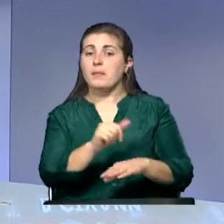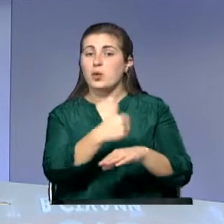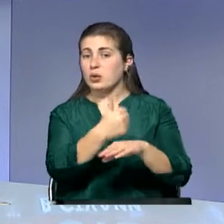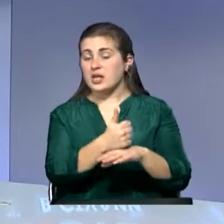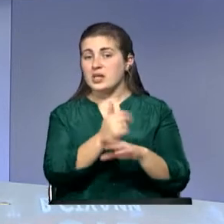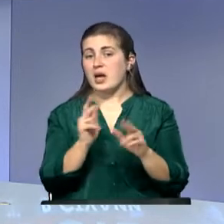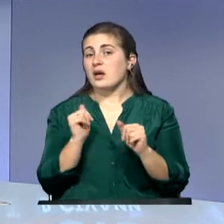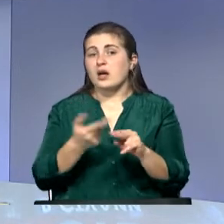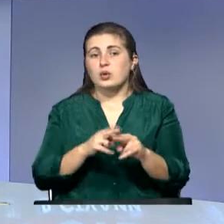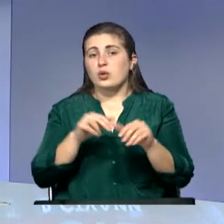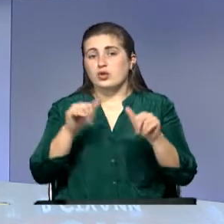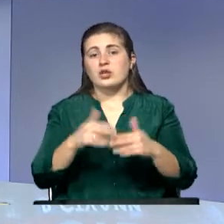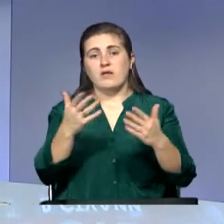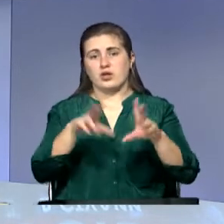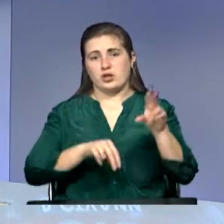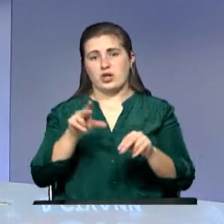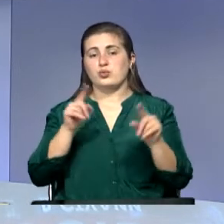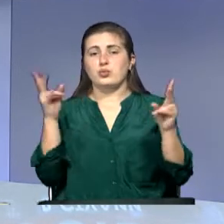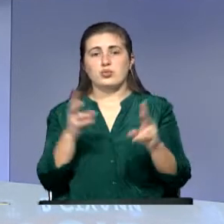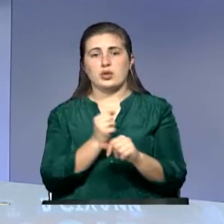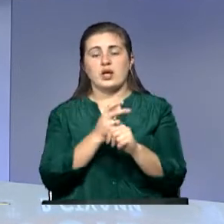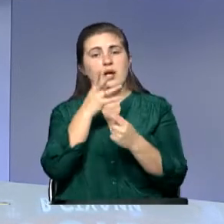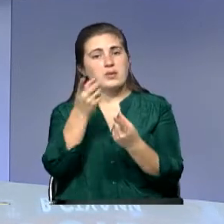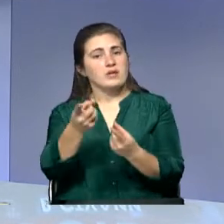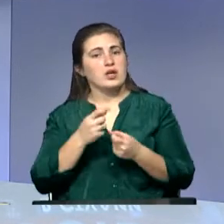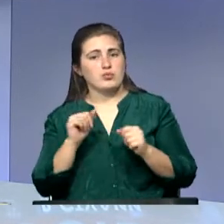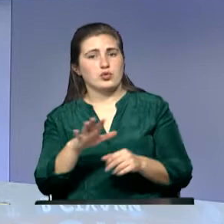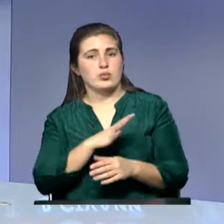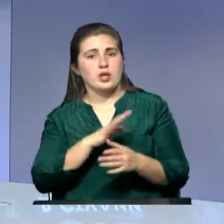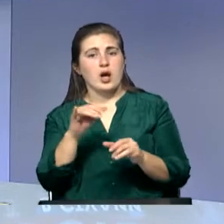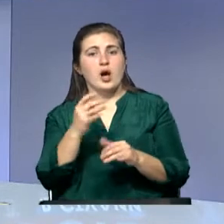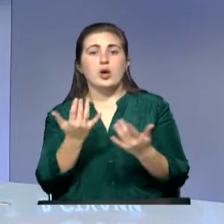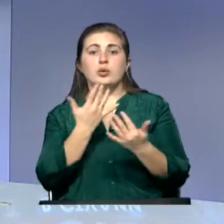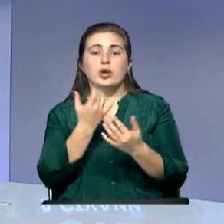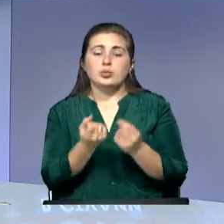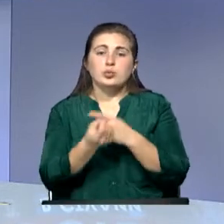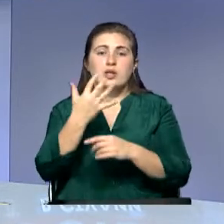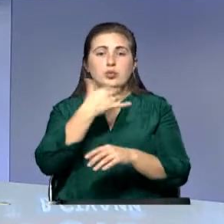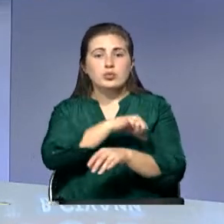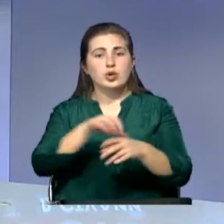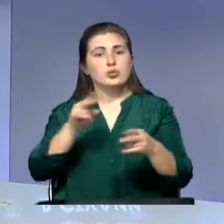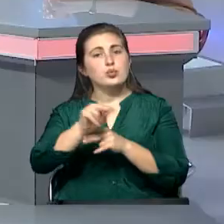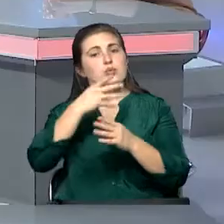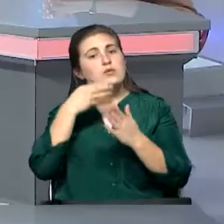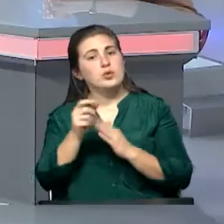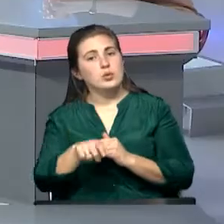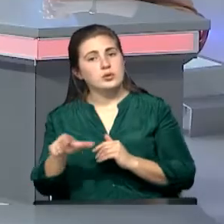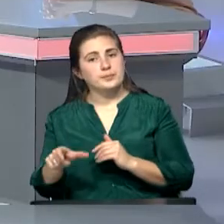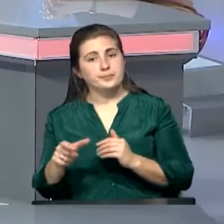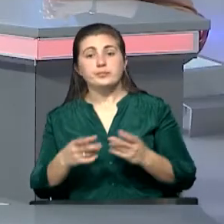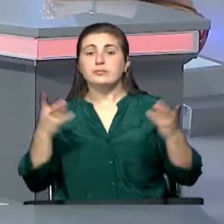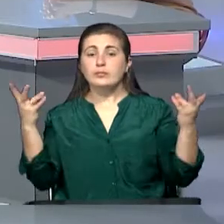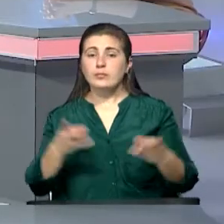как ее решить? Как вы считаете, что нужно делать? Как их привлечь, может быть, откуда-то из-за рубежа? Или нужно учить собственных людей? Нужно учить собственных. Если